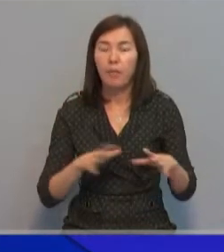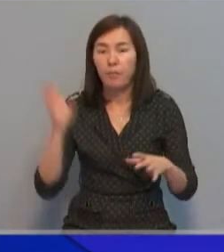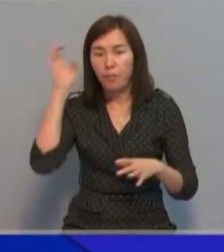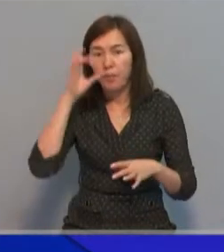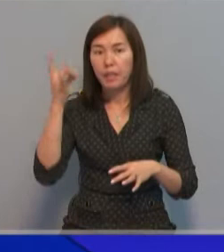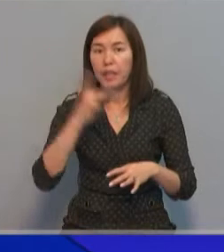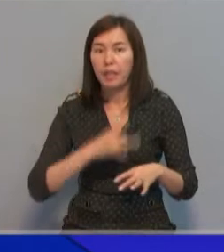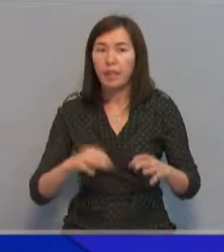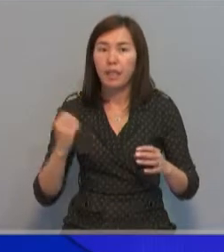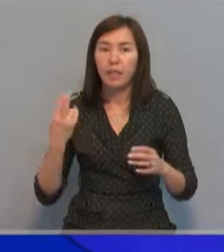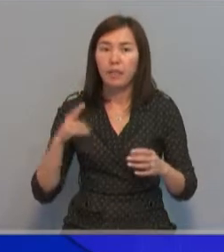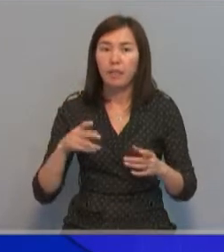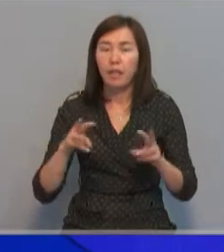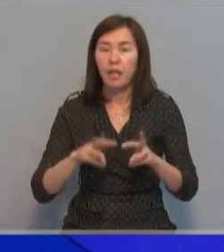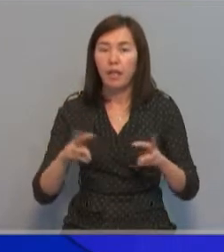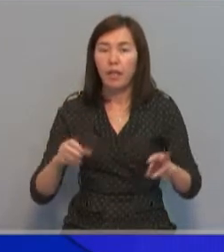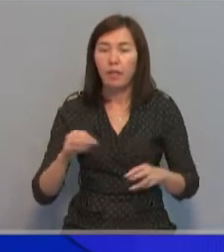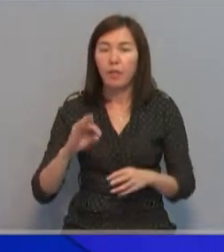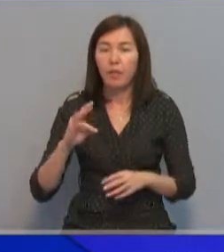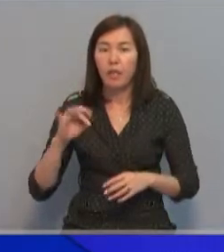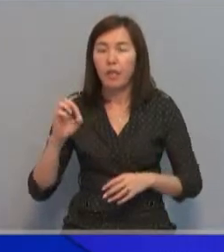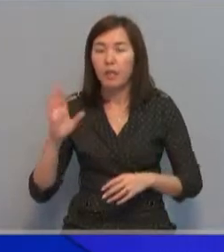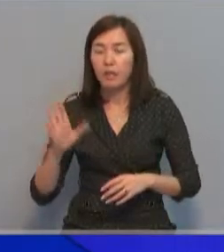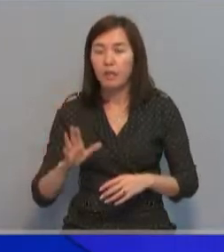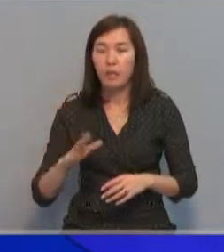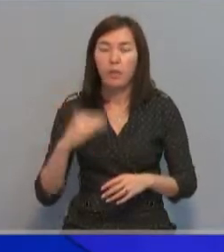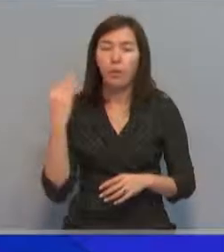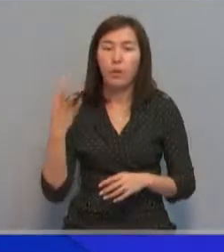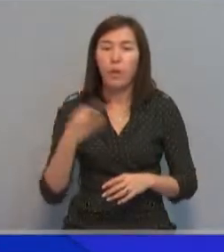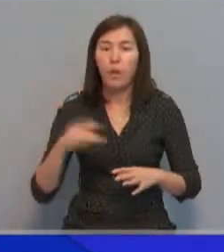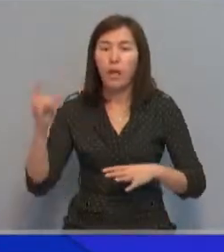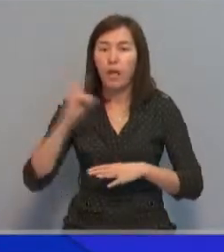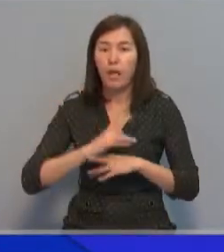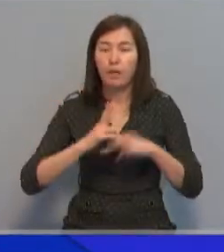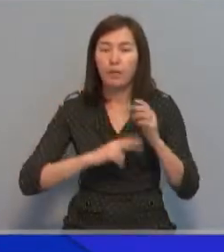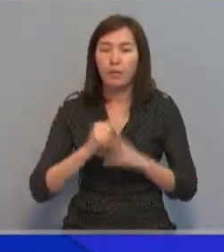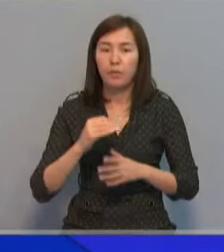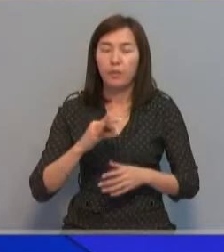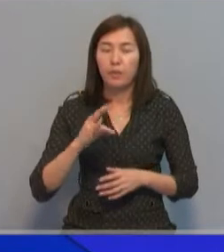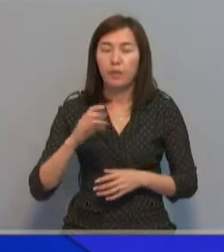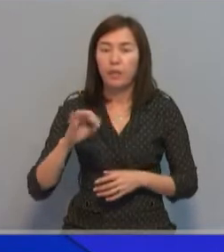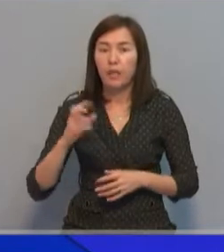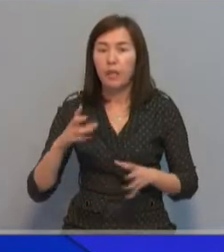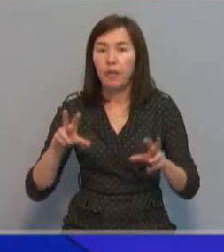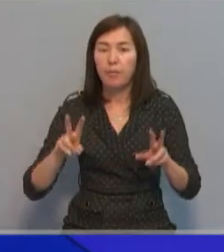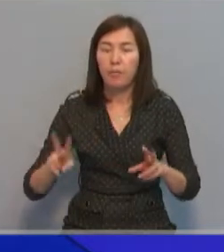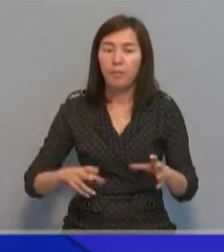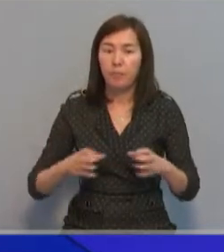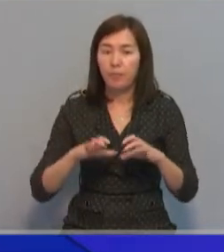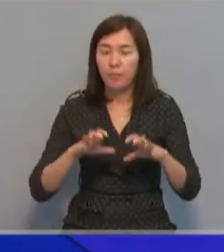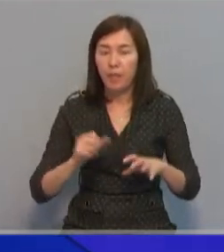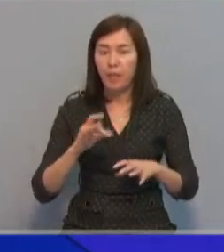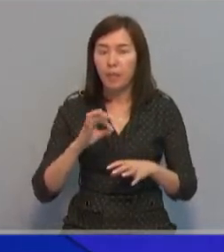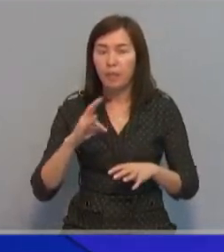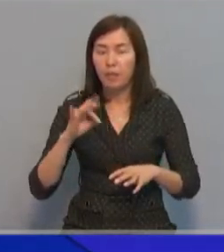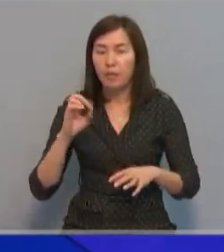Өзбекстан Республикасының төтенше жағдайлар министрі Тұрсынхан Құдайбергенов, Түркістан аэропортының құрылысын жүргізген ИДА Групп директорлар кеңесінің төрағасы